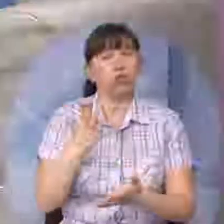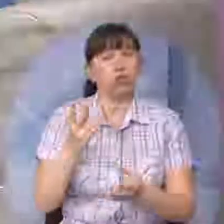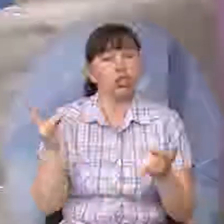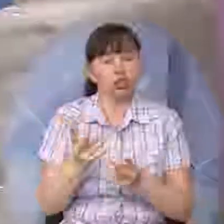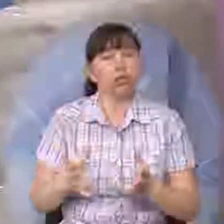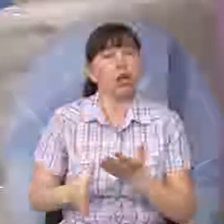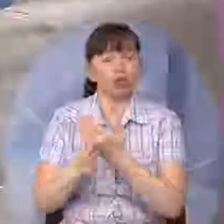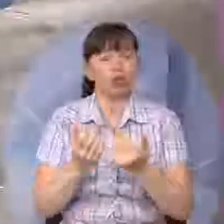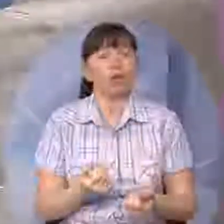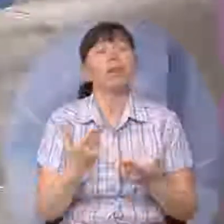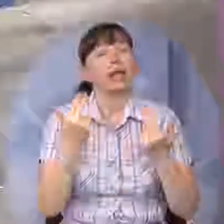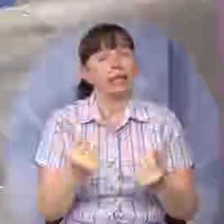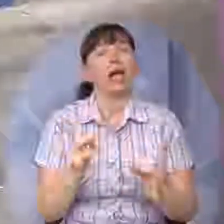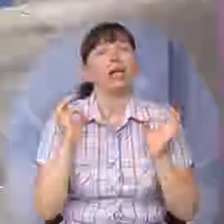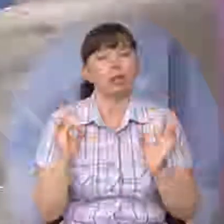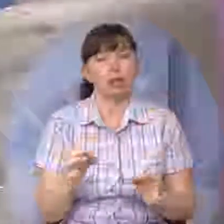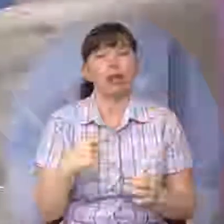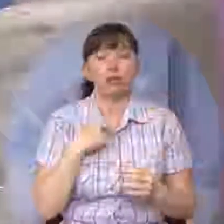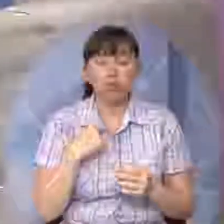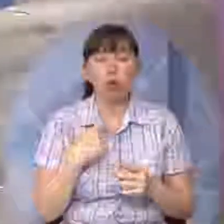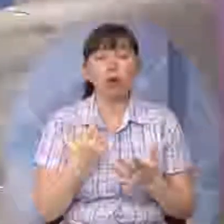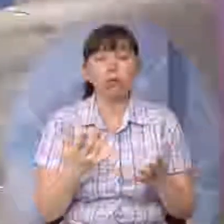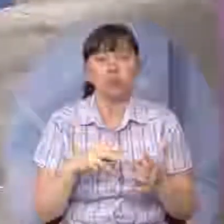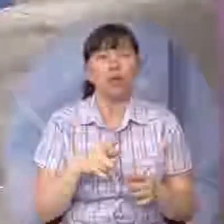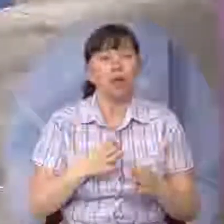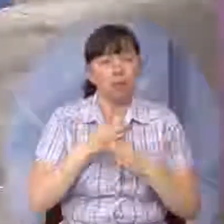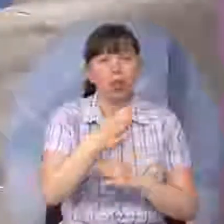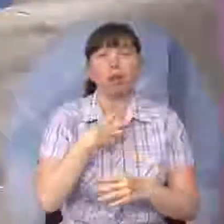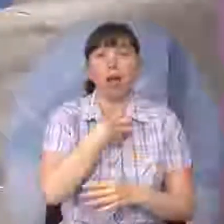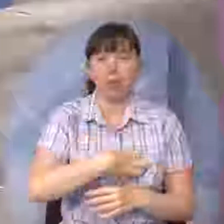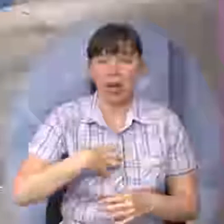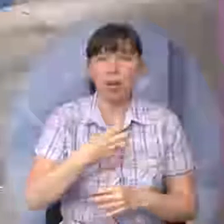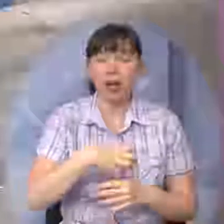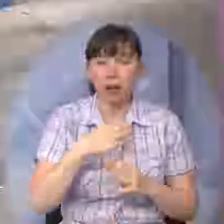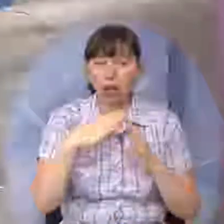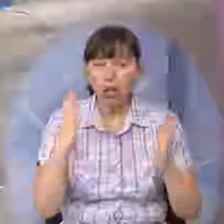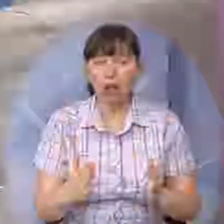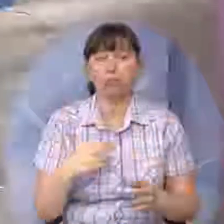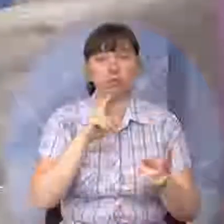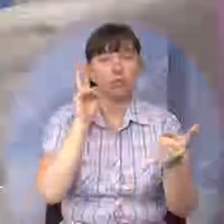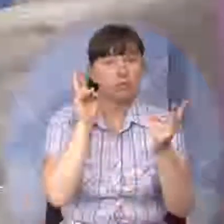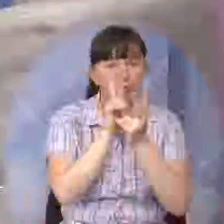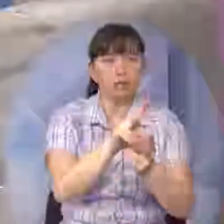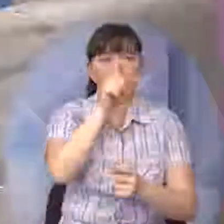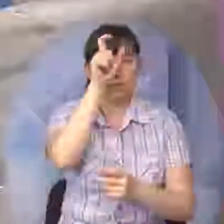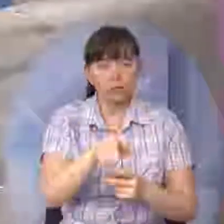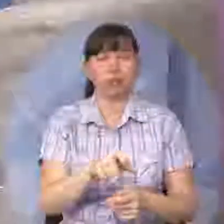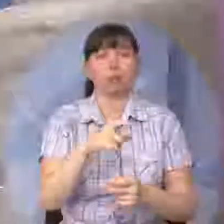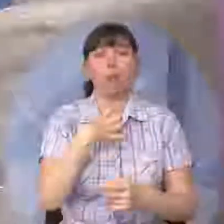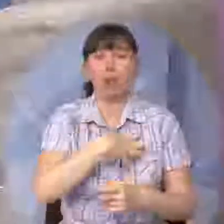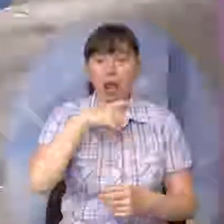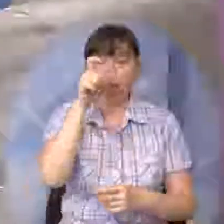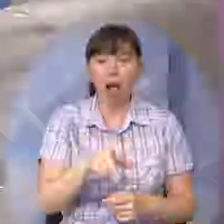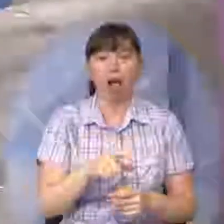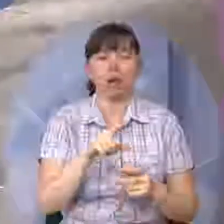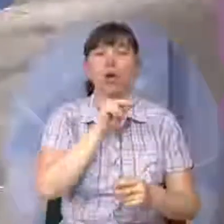aflați? Da, exact. Aveți dreptate. Mergem la primărie, avem întâlniri cu primar, cu consilieri, cu